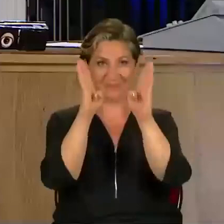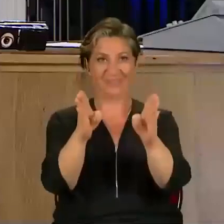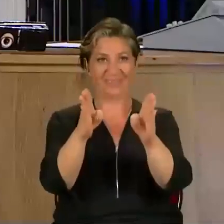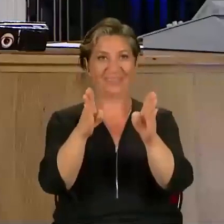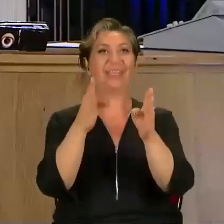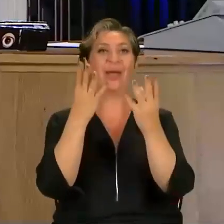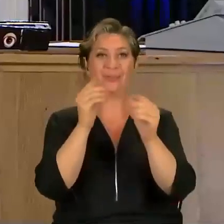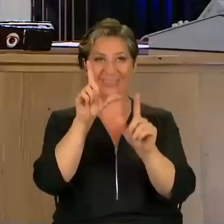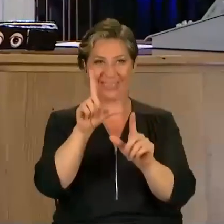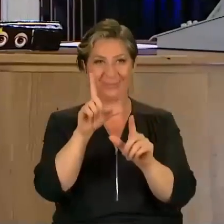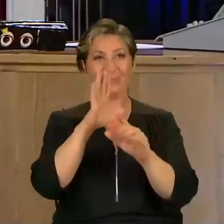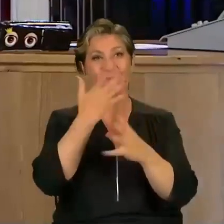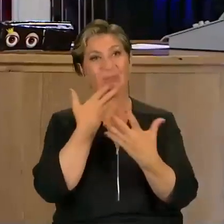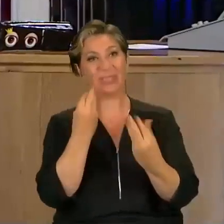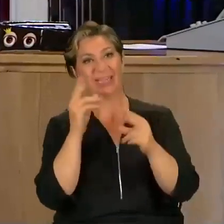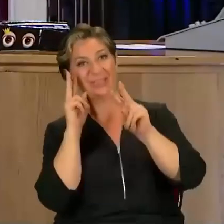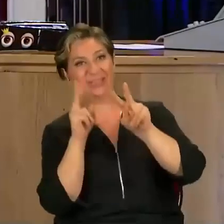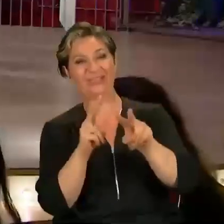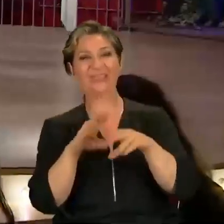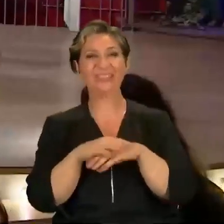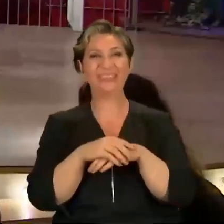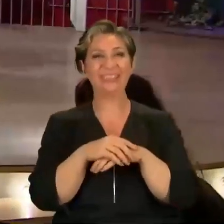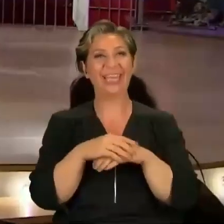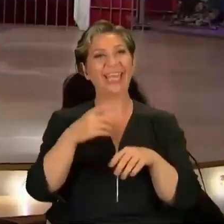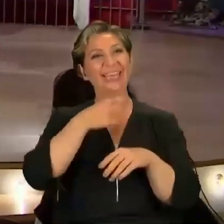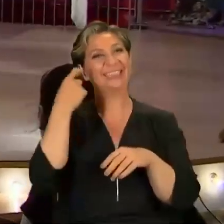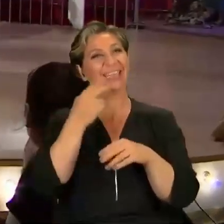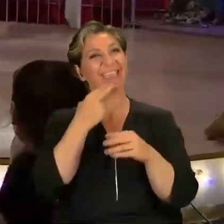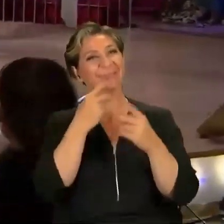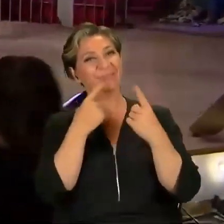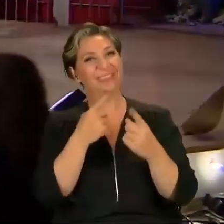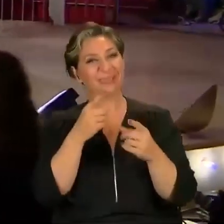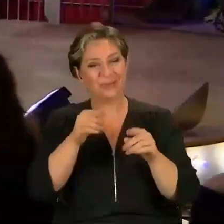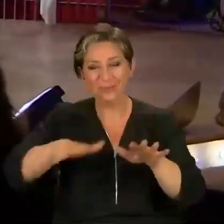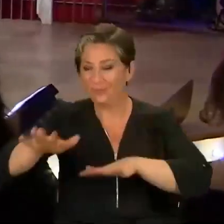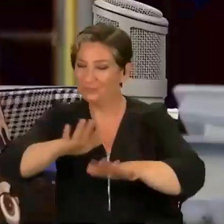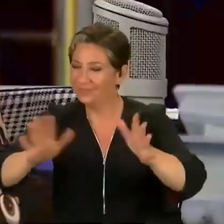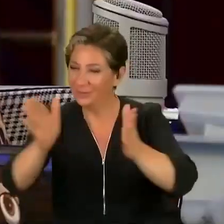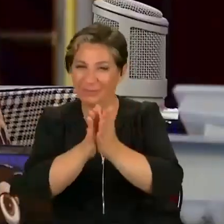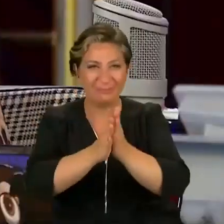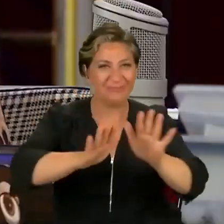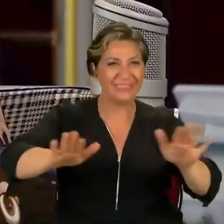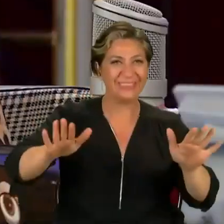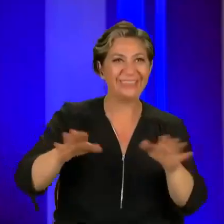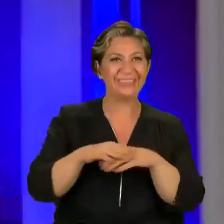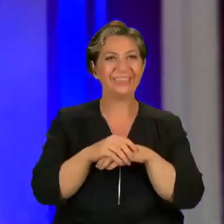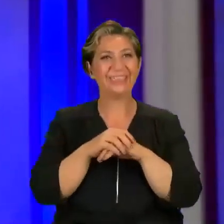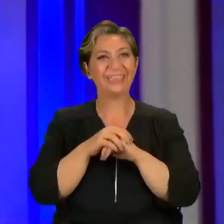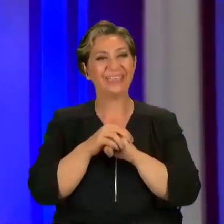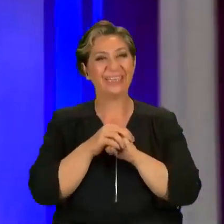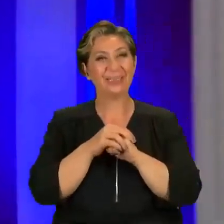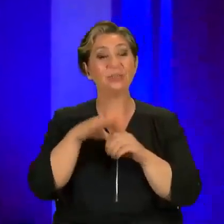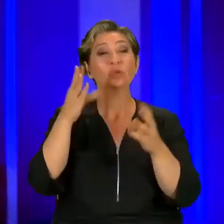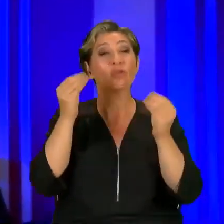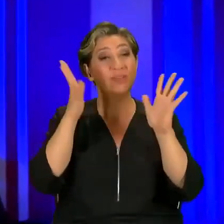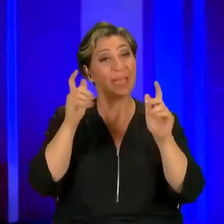siz seyirciye tamam, doğru konuşun. Tamam, bütün güzelliğiniz tamam, görürsün. Eski kadınım deyince. Şuraları bir derleyip toplayalım. Çok